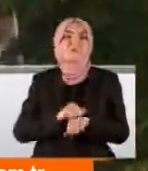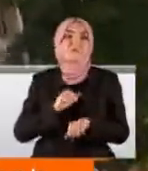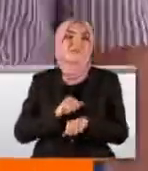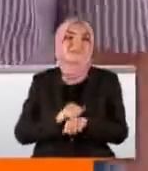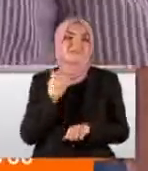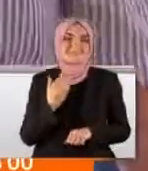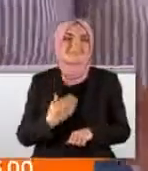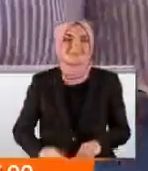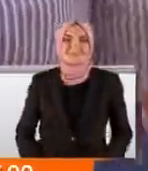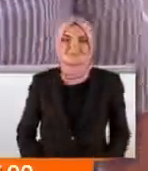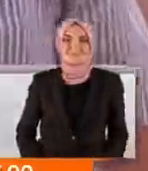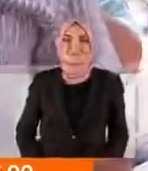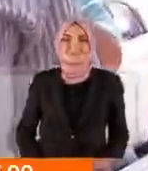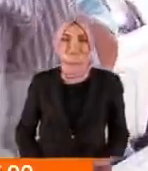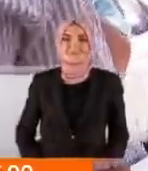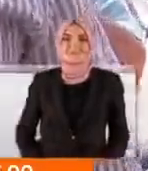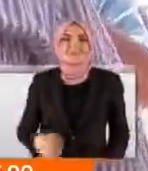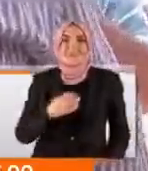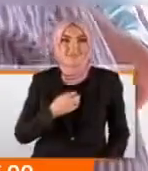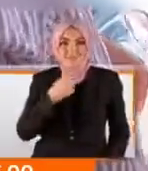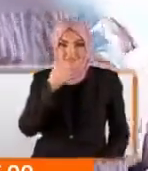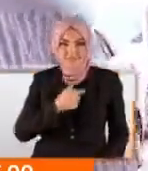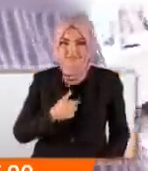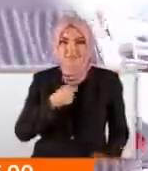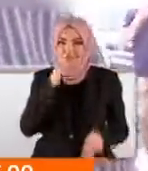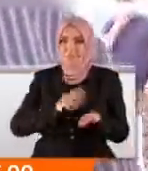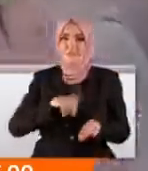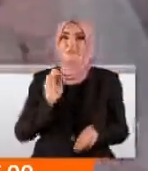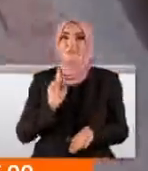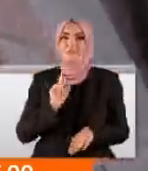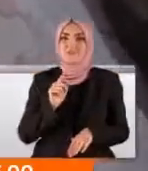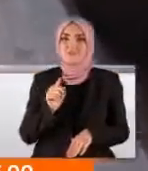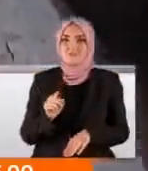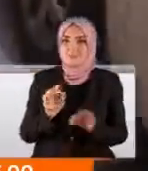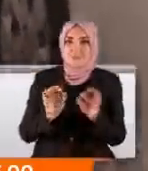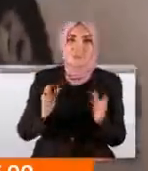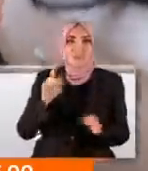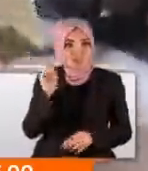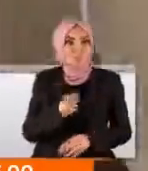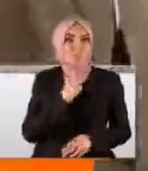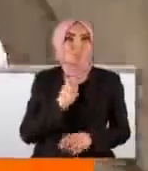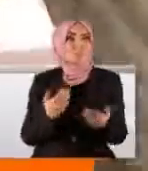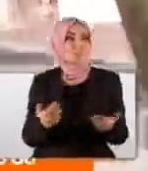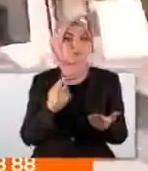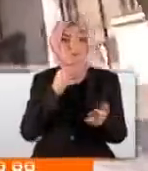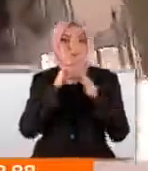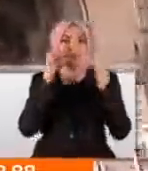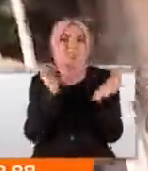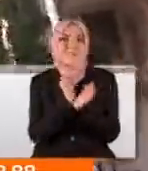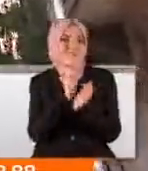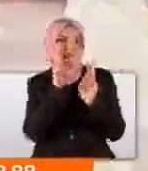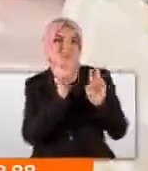Vik. Hiç kendim bile inanmadım yani böyle olup da bu şekilde bulunacağını. İşte mutlu aile tablosu. Vik